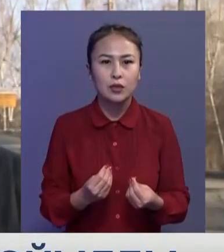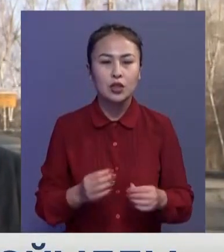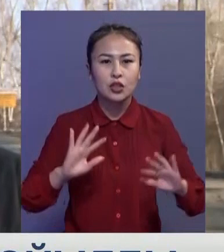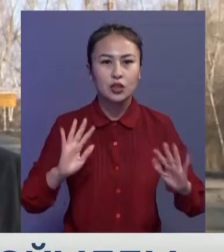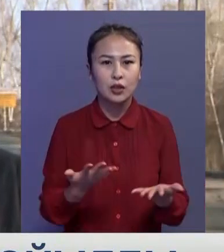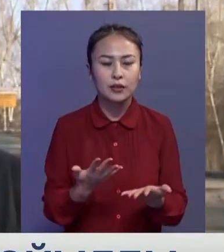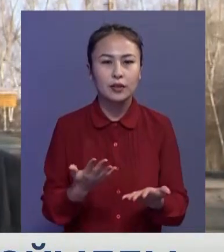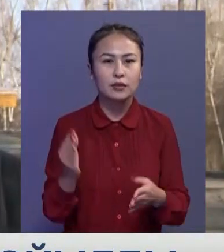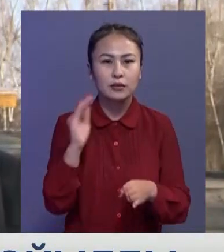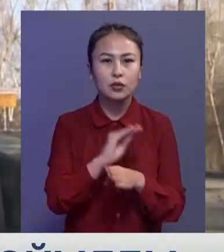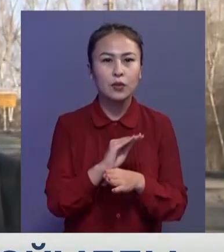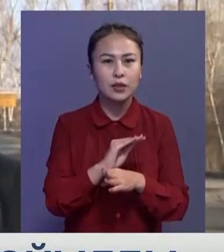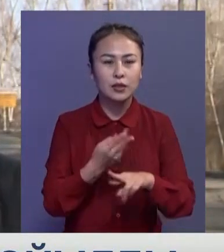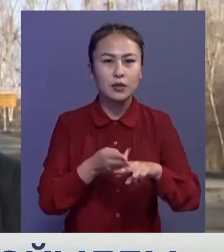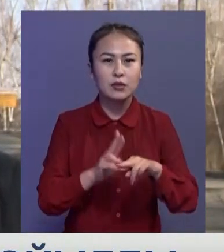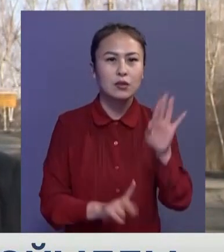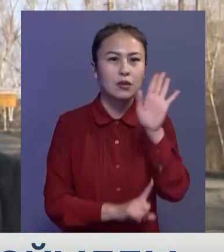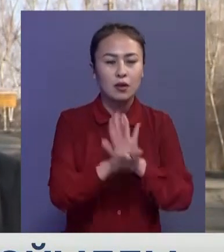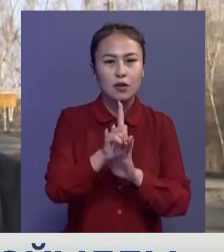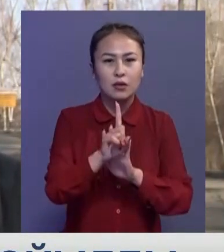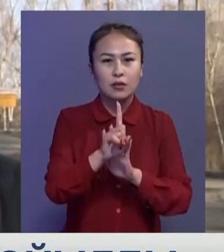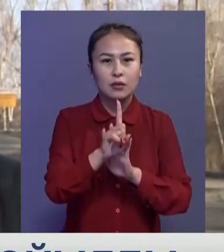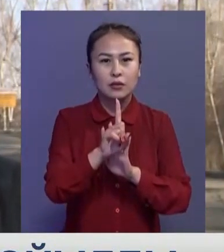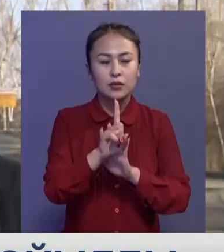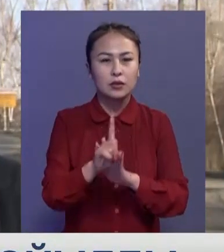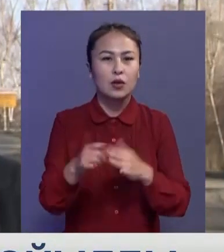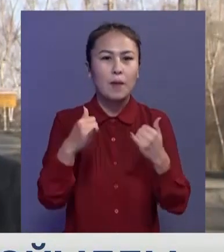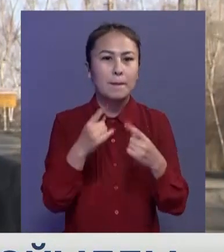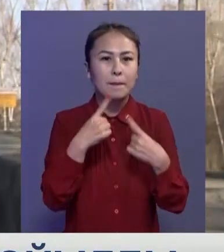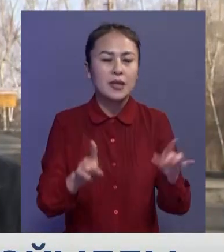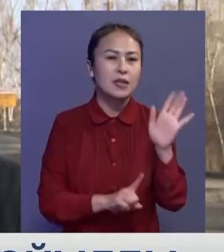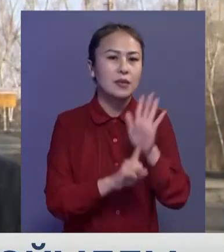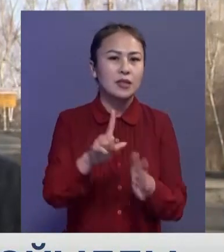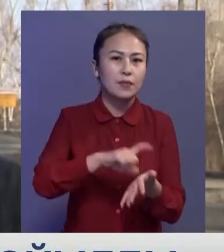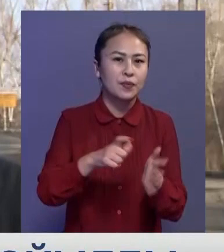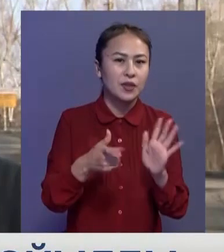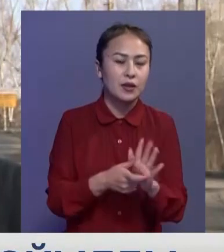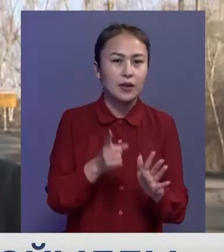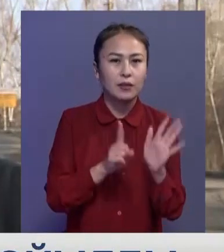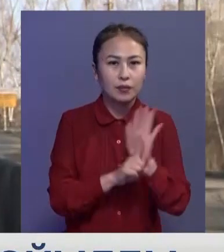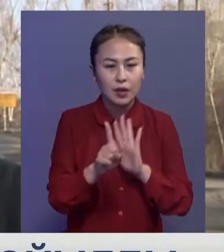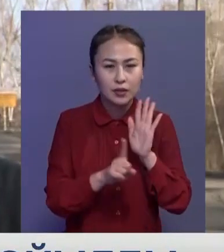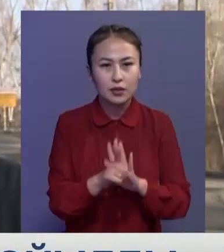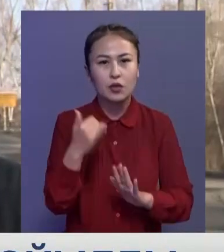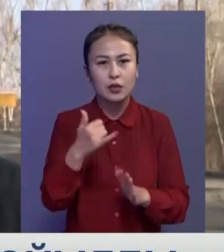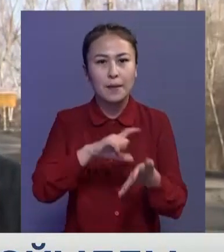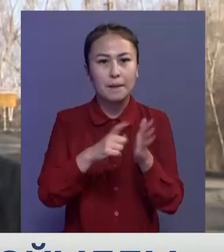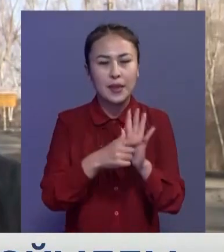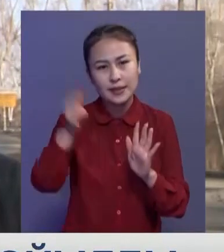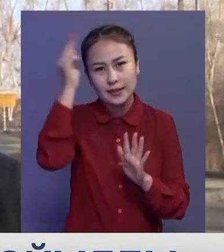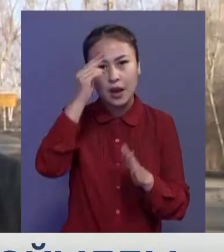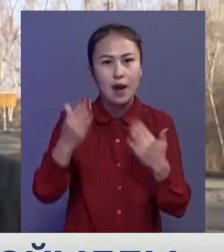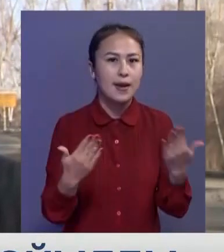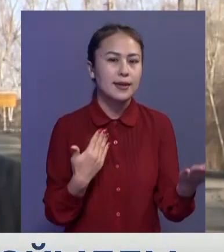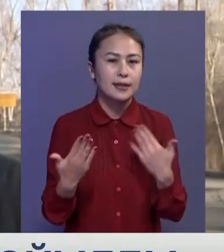жағдай былай болып тұр. Мысалыға бізде қазір бастапқы сыныптар ғана оқиды ғой. Сол бастапқы сыныпты оқушыларының